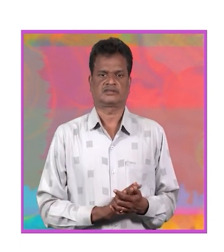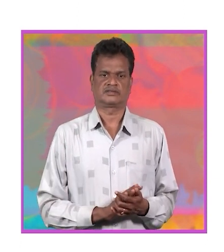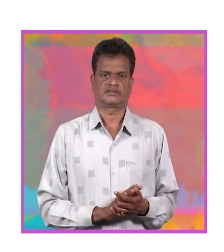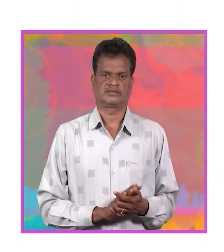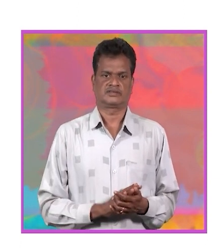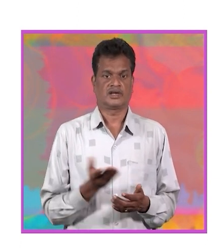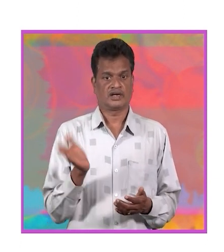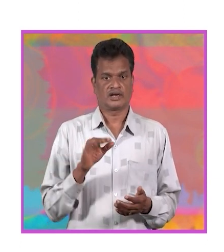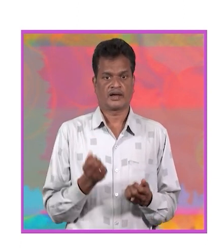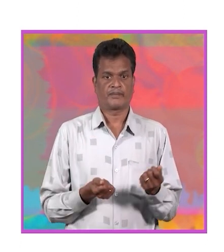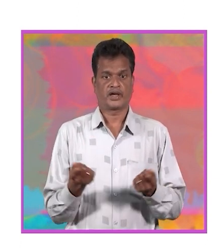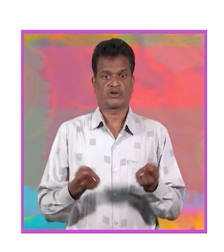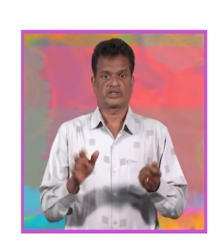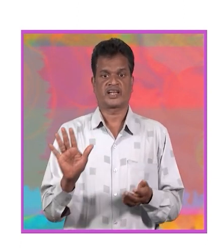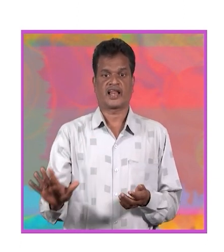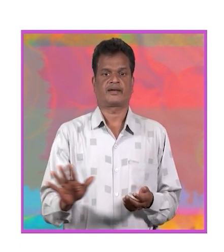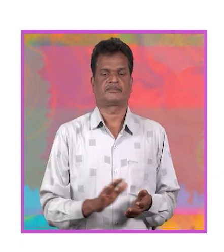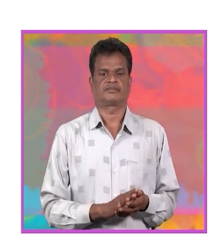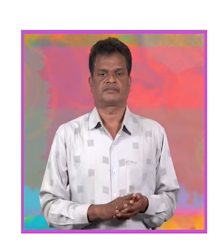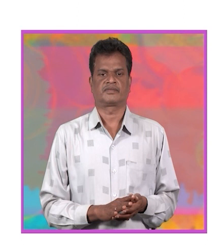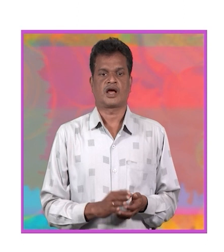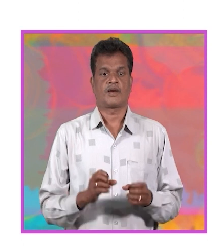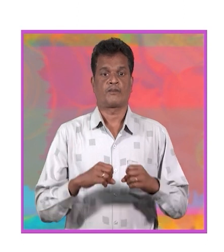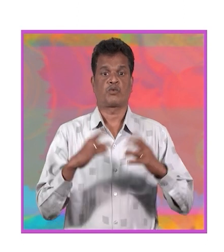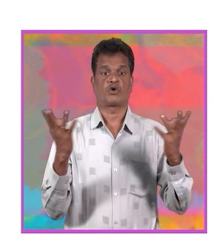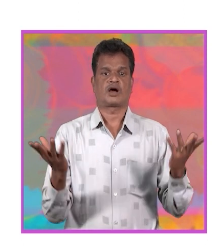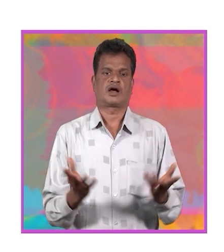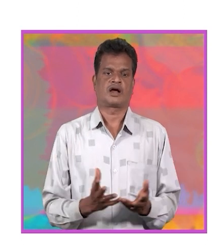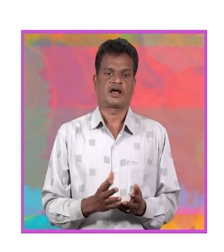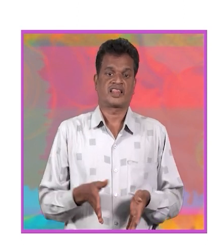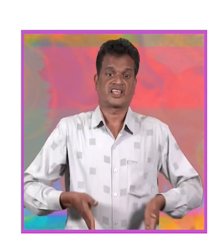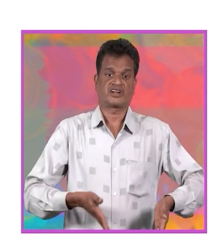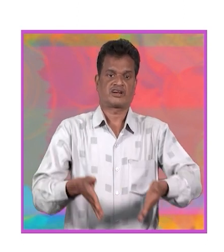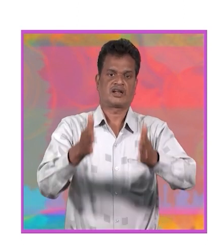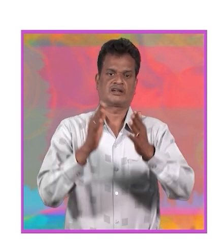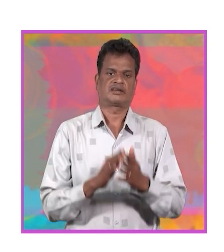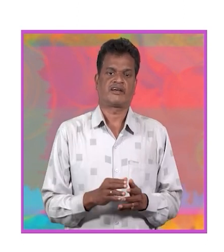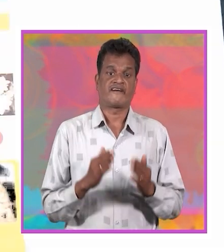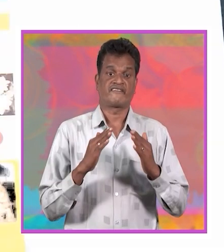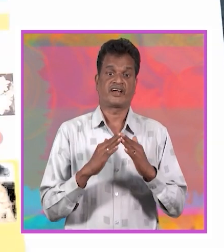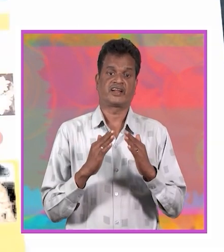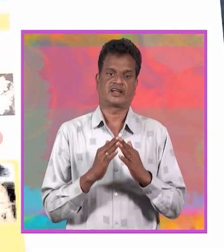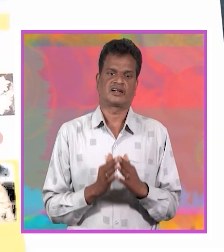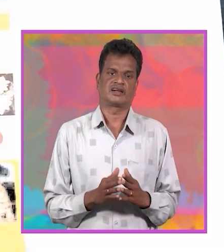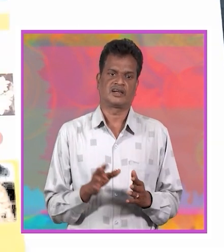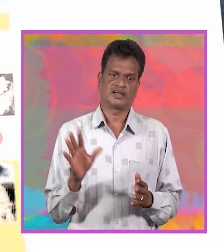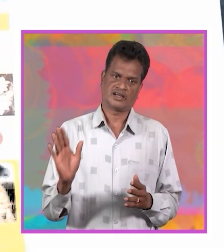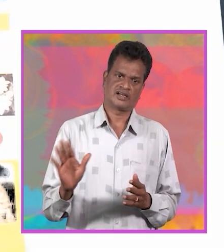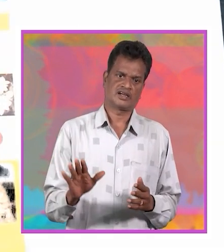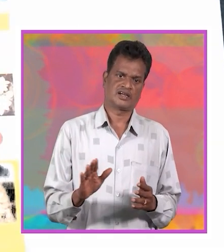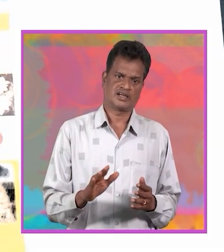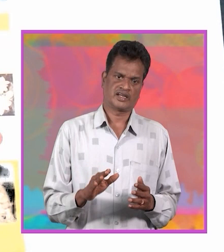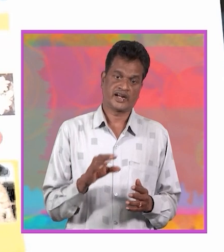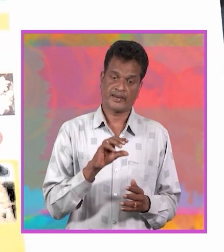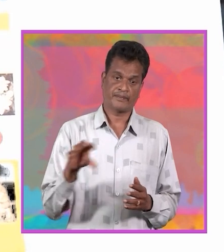அதேபோல் பேருந்து நிலையம், பூங்கா, தெருக்கள், வீடுகள், இதெல்லாம் இடப்பெயரில்